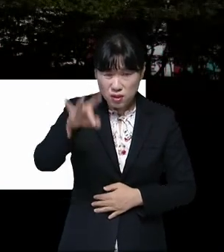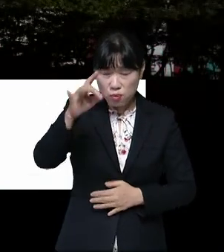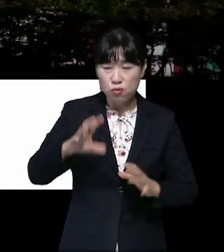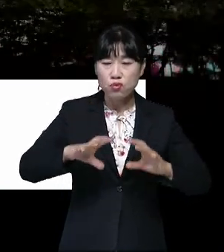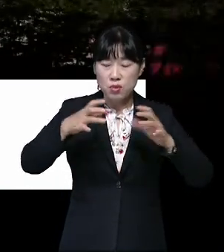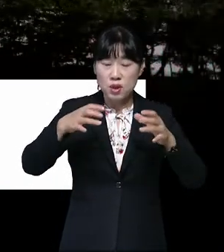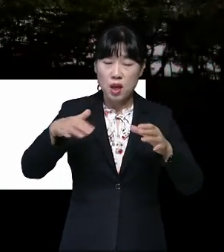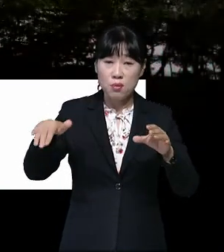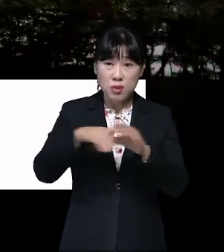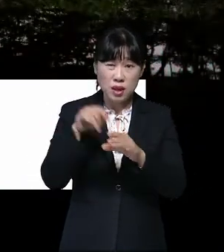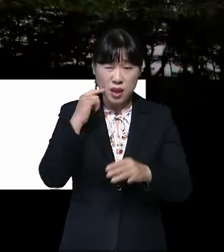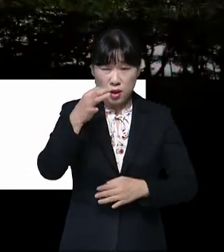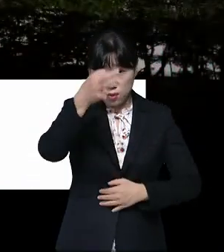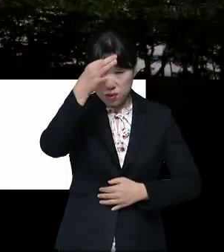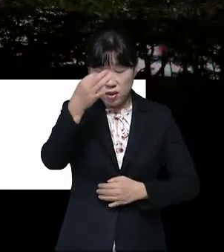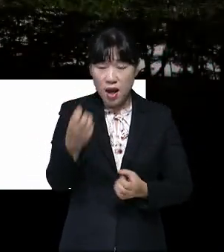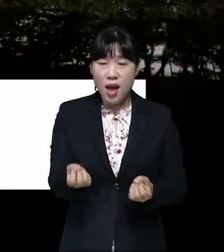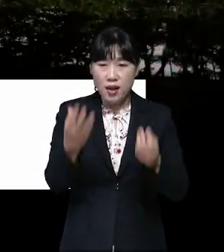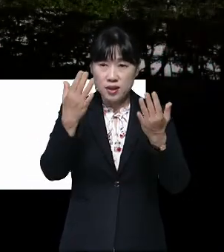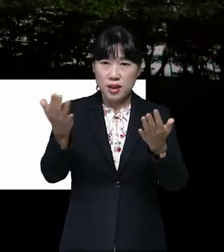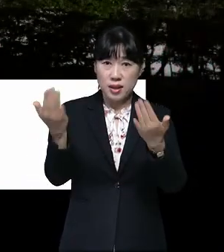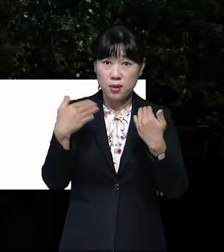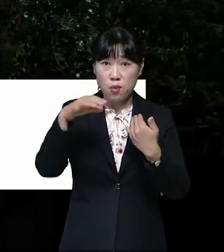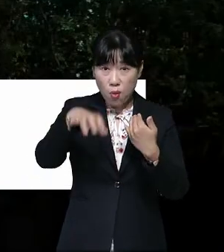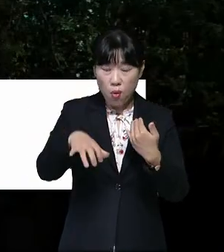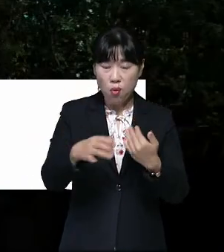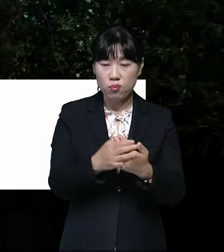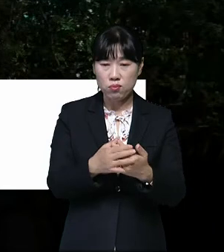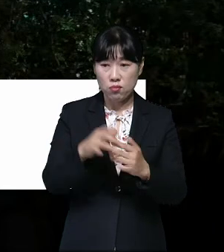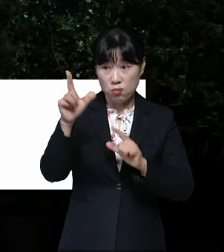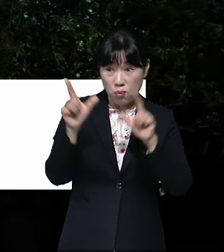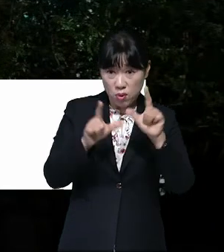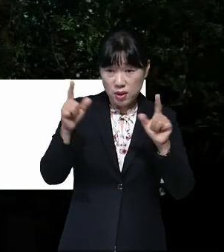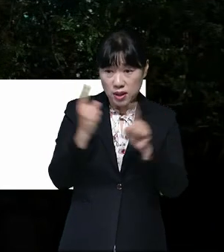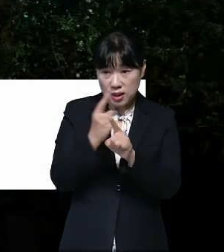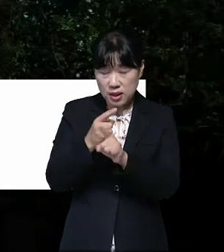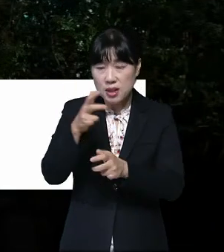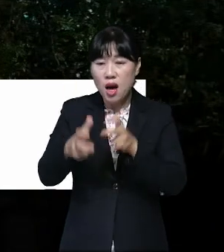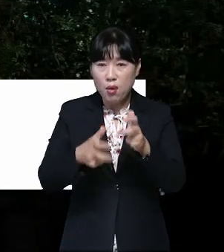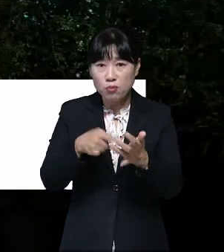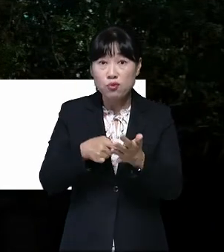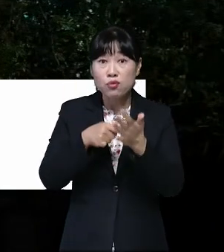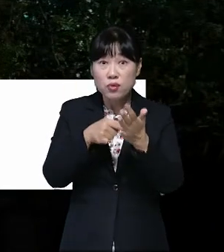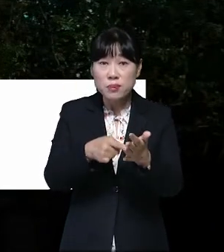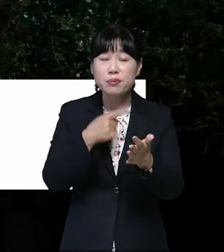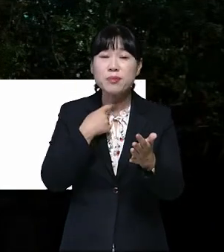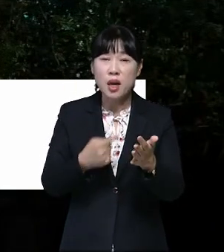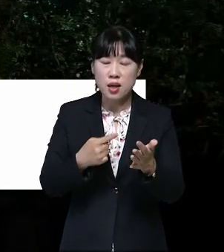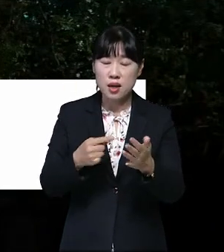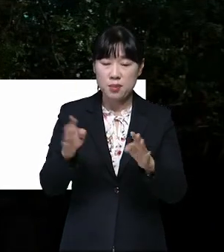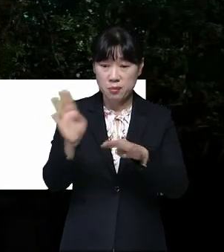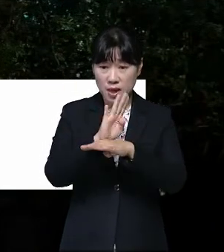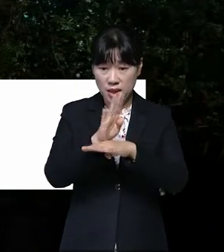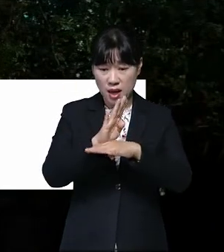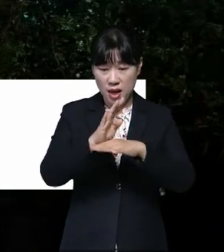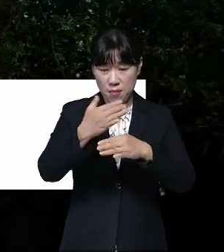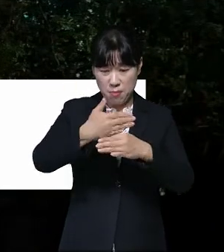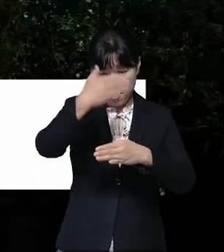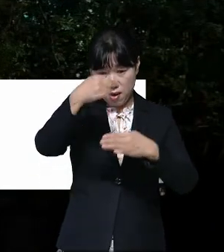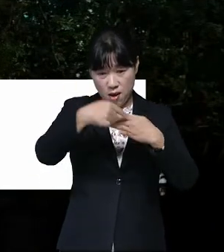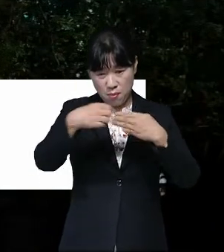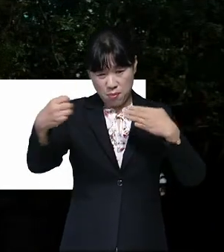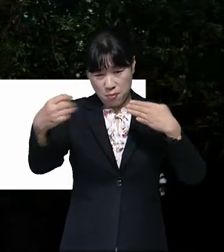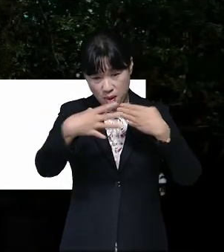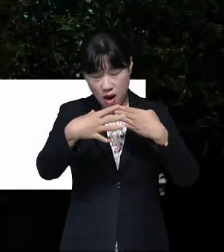국제 문화예술 행사 개최 도시 시각 이미지 개선 사업을 추진해온 북구는 비엔날레 전시관 외벽을 활용한 미디어